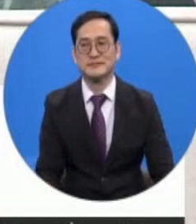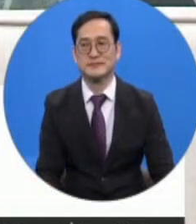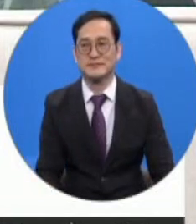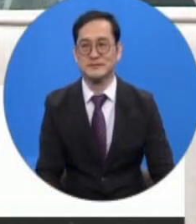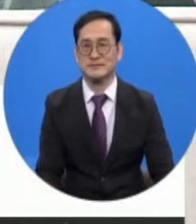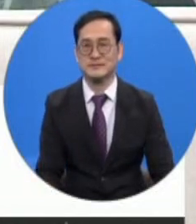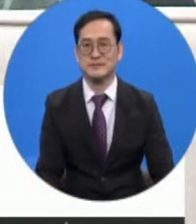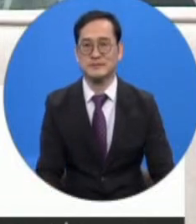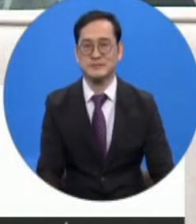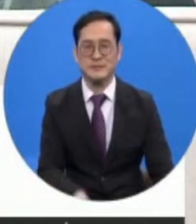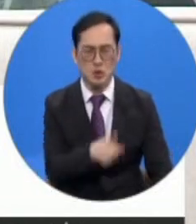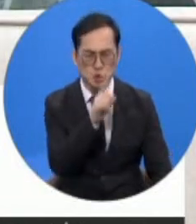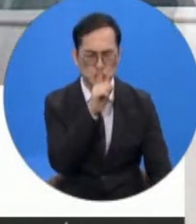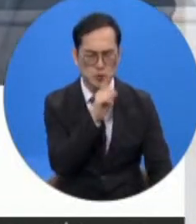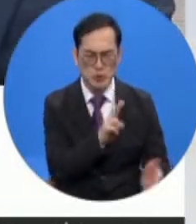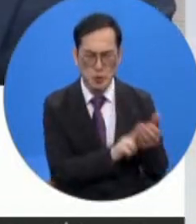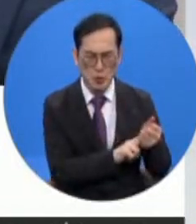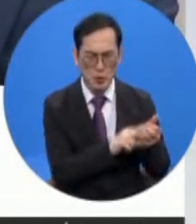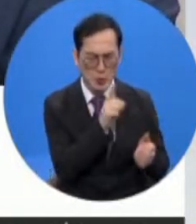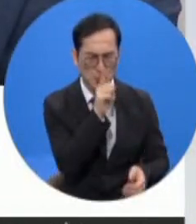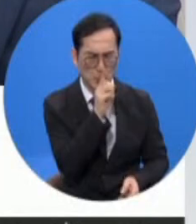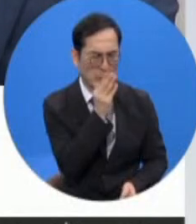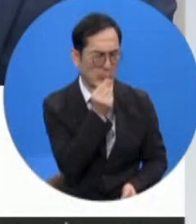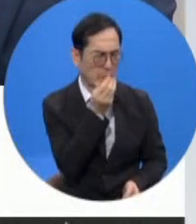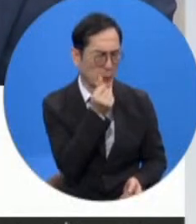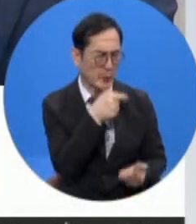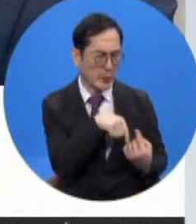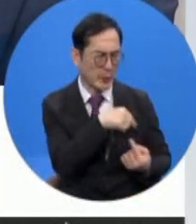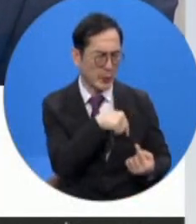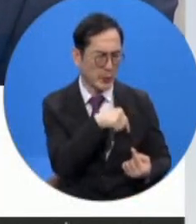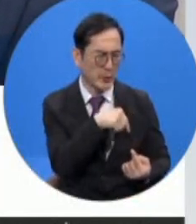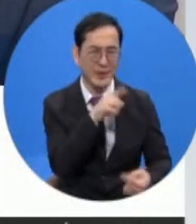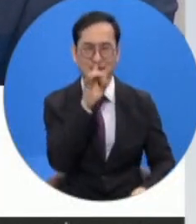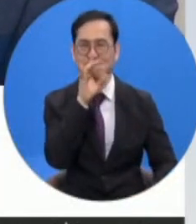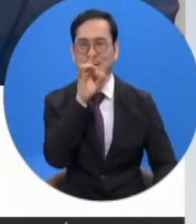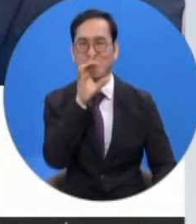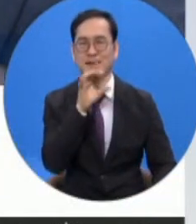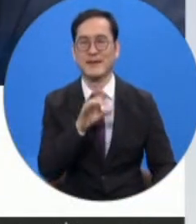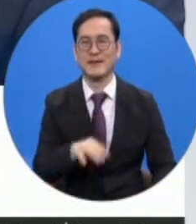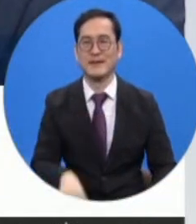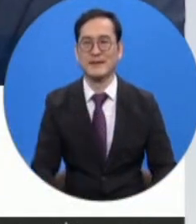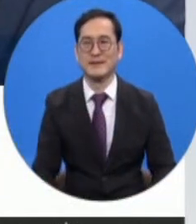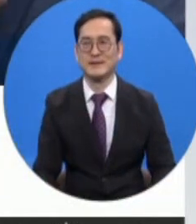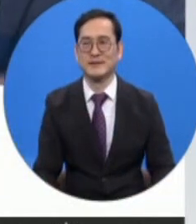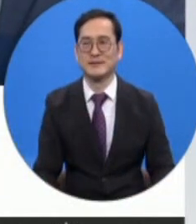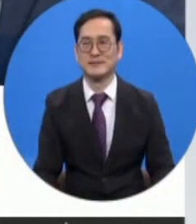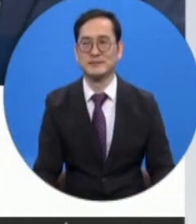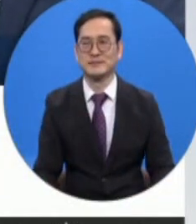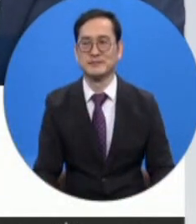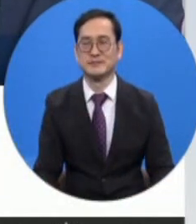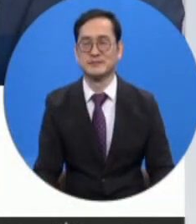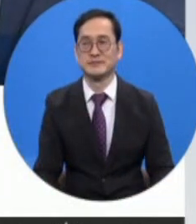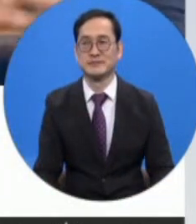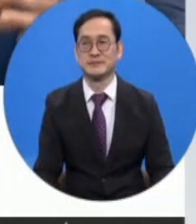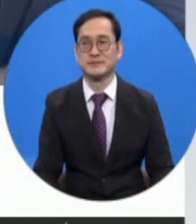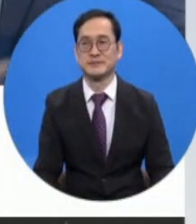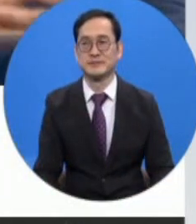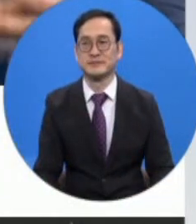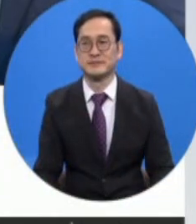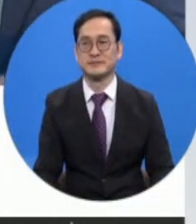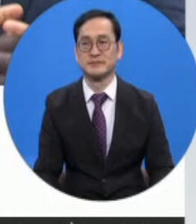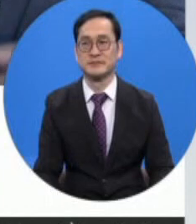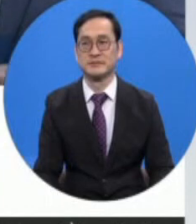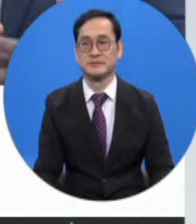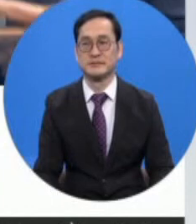조금씩 덮는다고 해서 이 문제를 피할 수 있다고 생각하면 안 될 것 같고요. 정확하게 처음에는 많은 사람들이 심리적으로